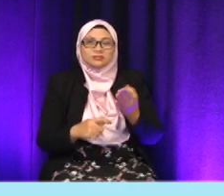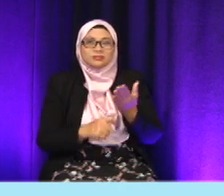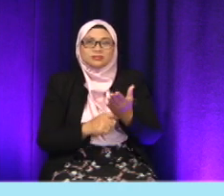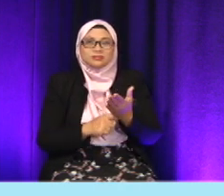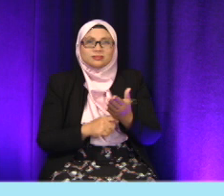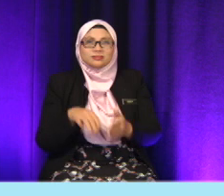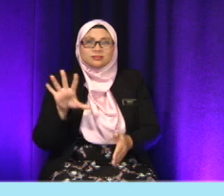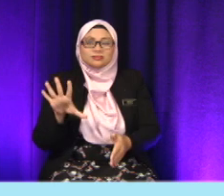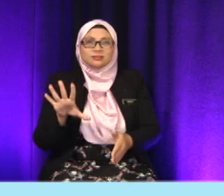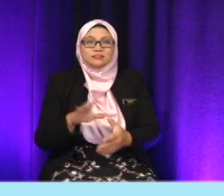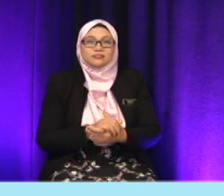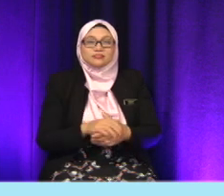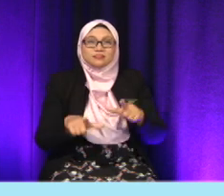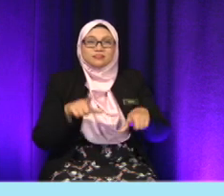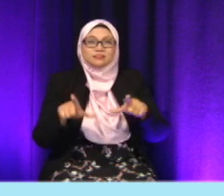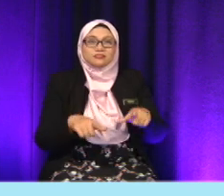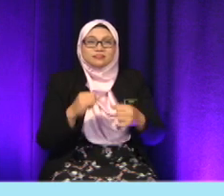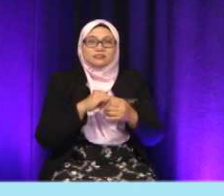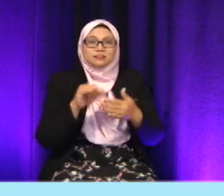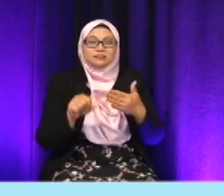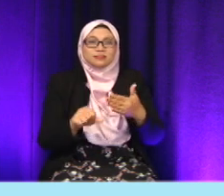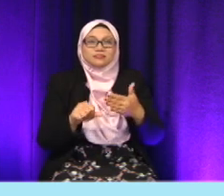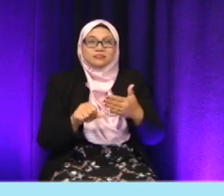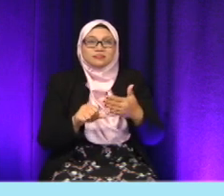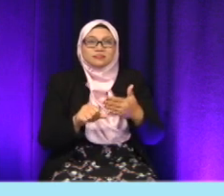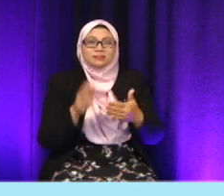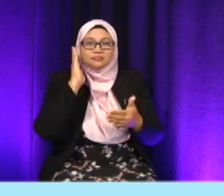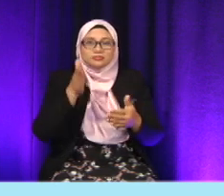sekali langkah yang tak hingga akan pulang kampung